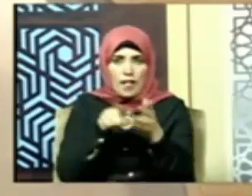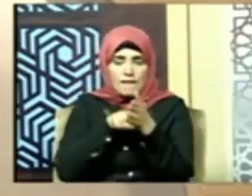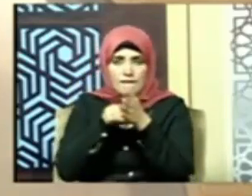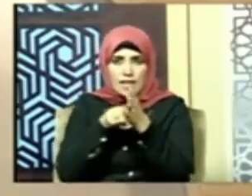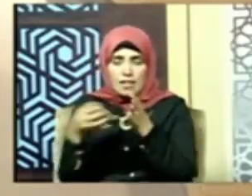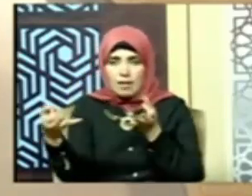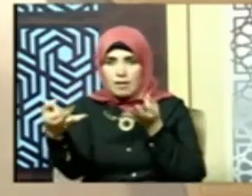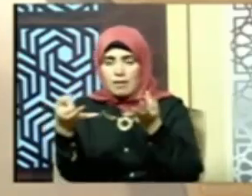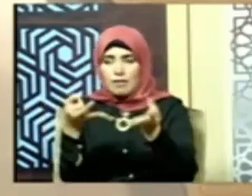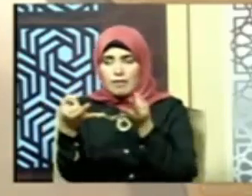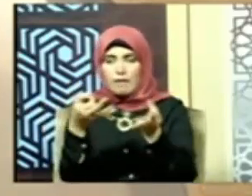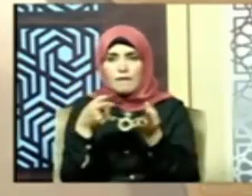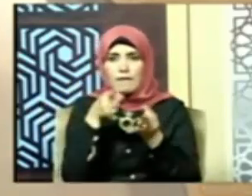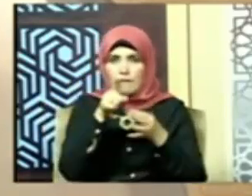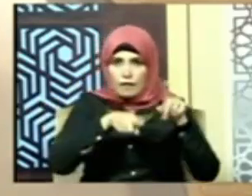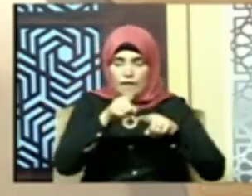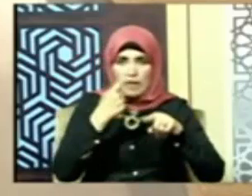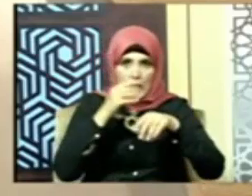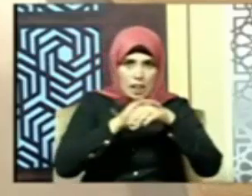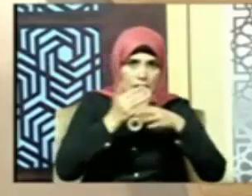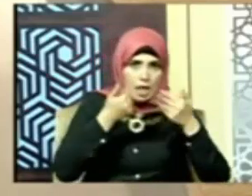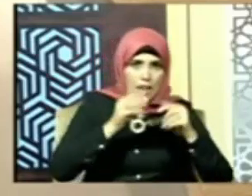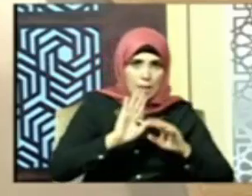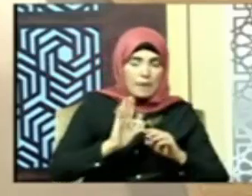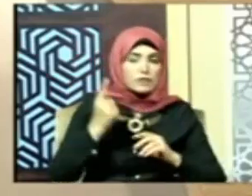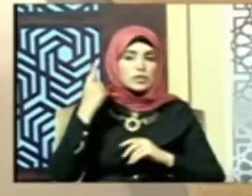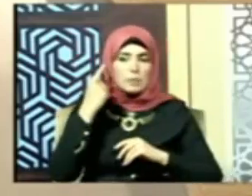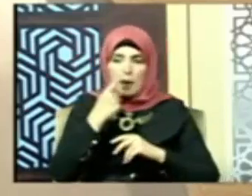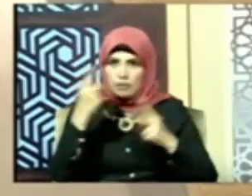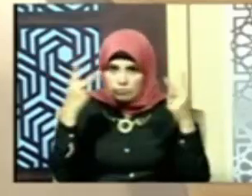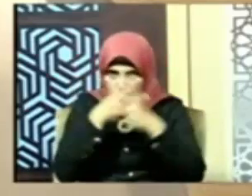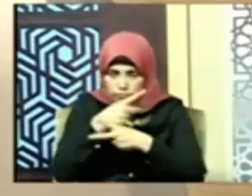سماعون لهم، فما بالكم إذا